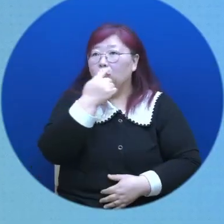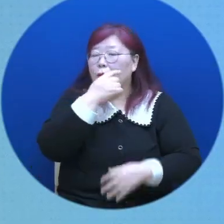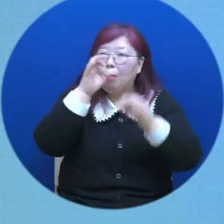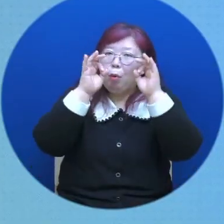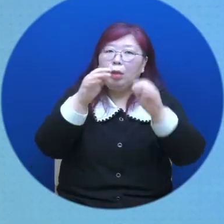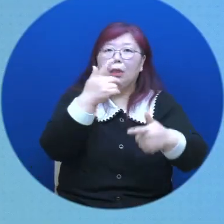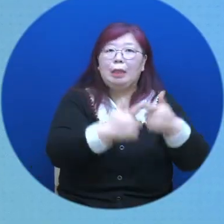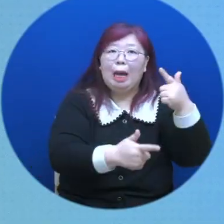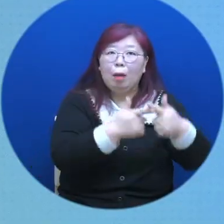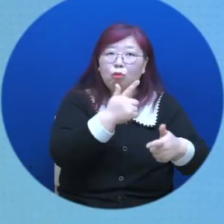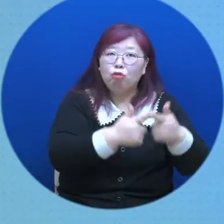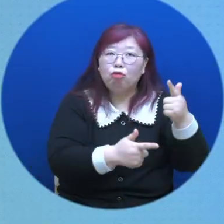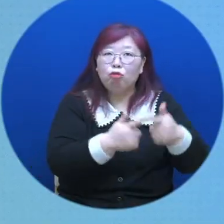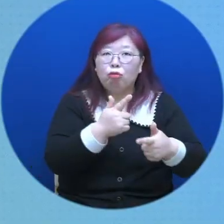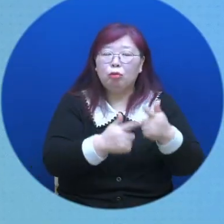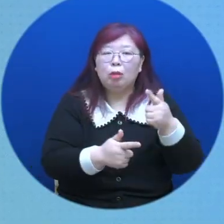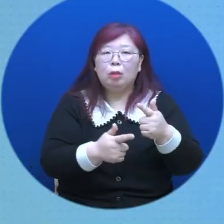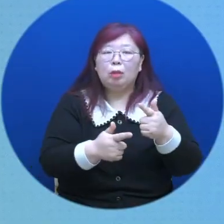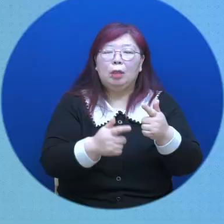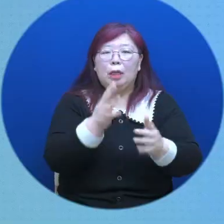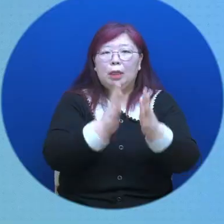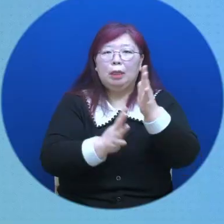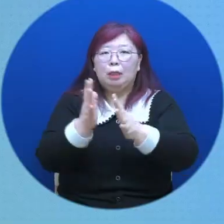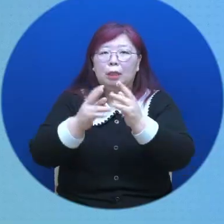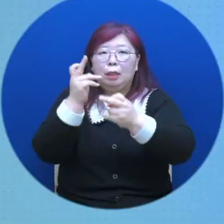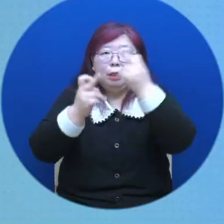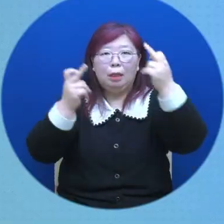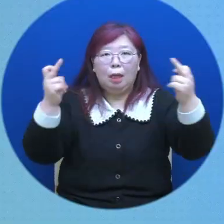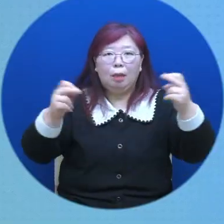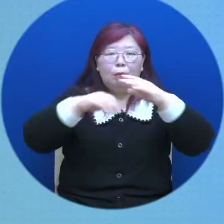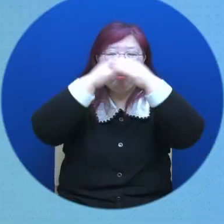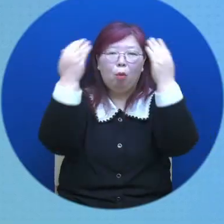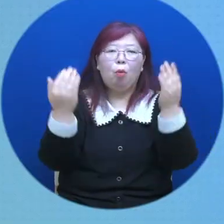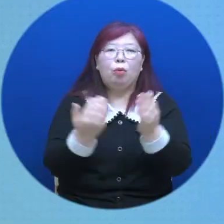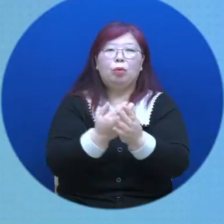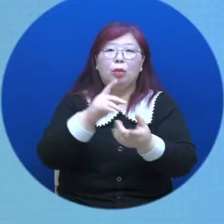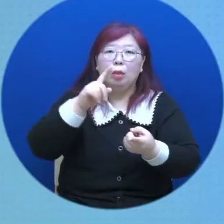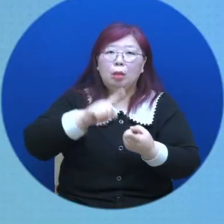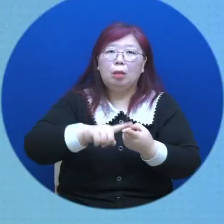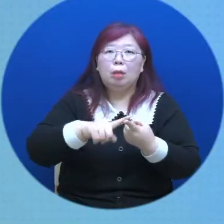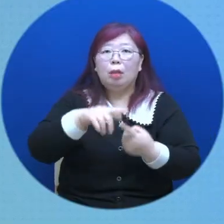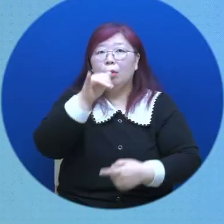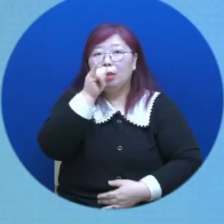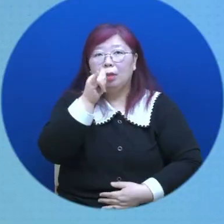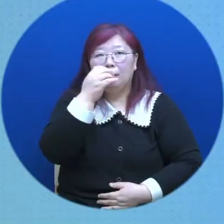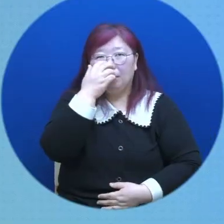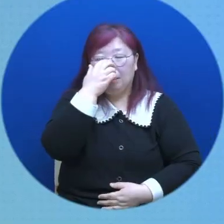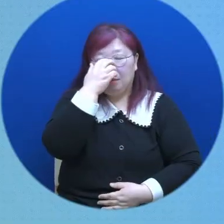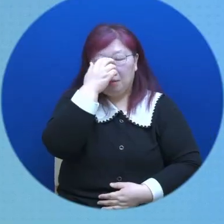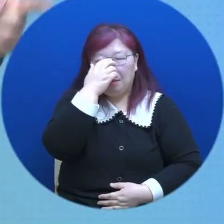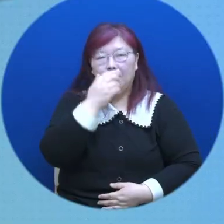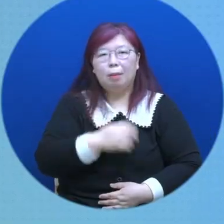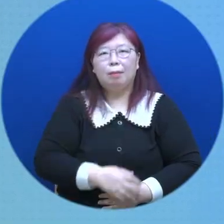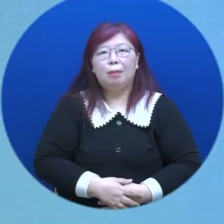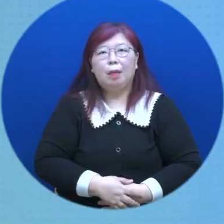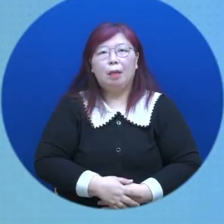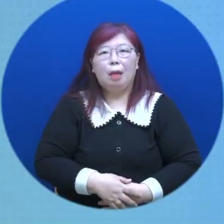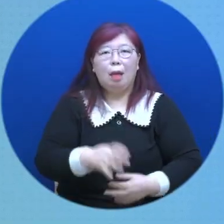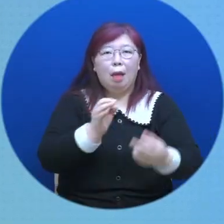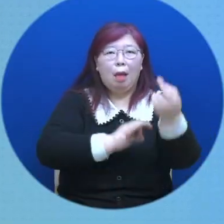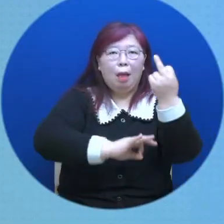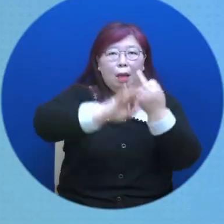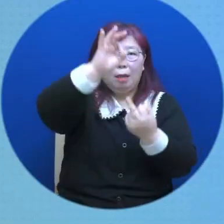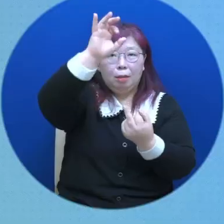눈에 보이는 들과 산, 뭐하다? 그대로 있어요. 그리고 해가